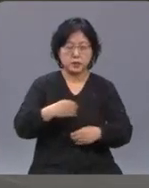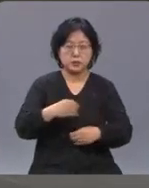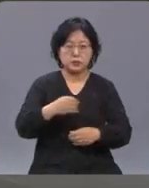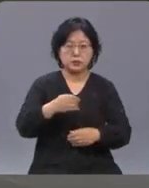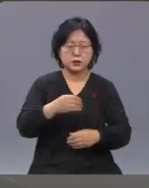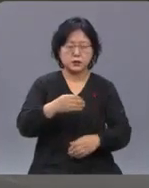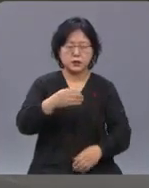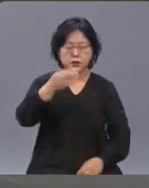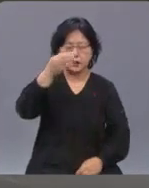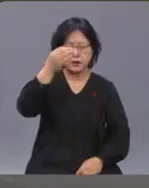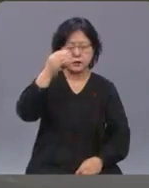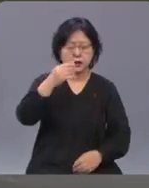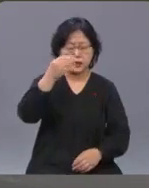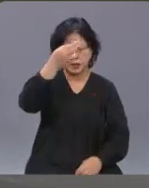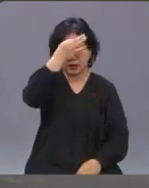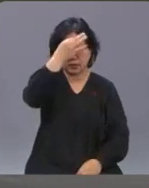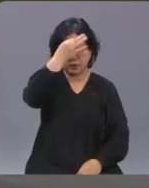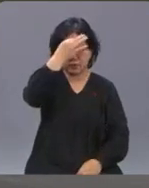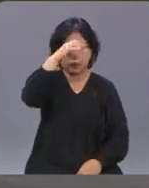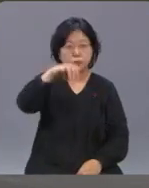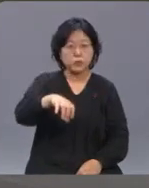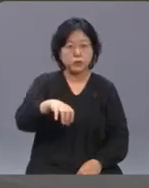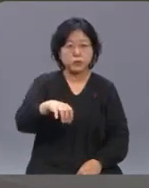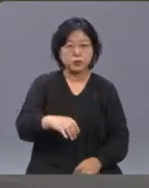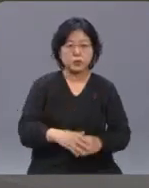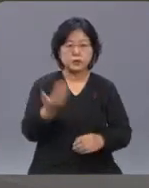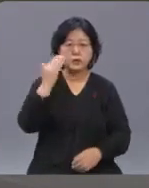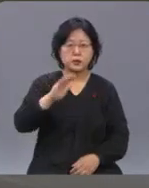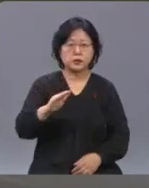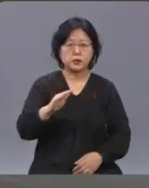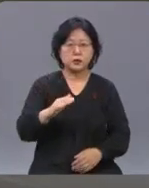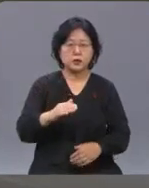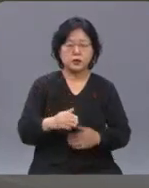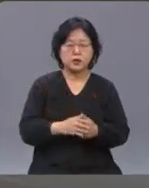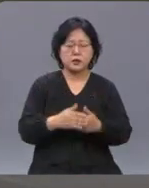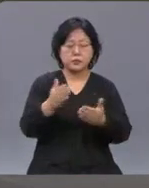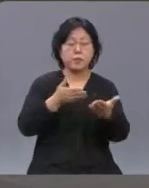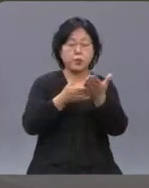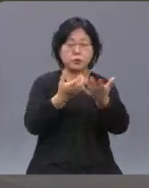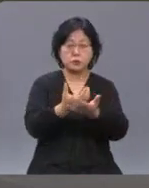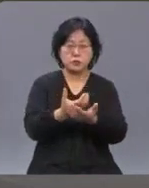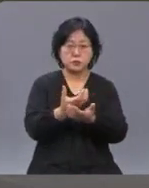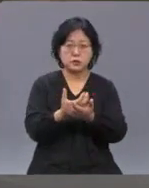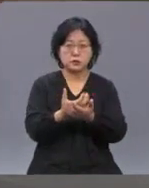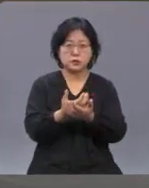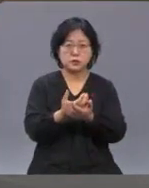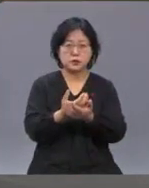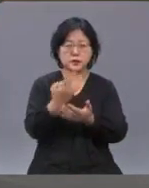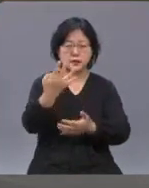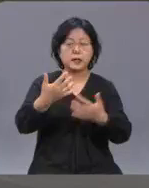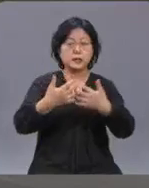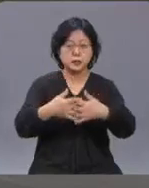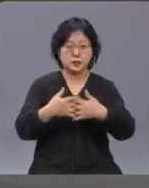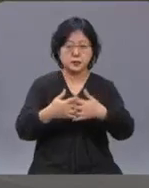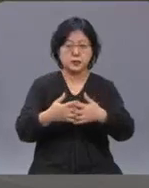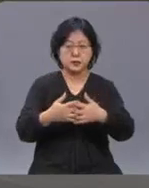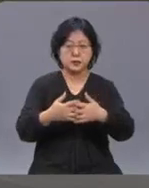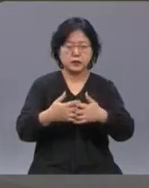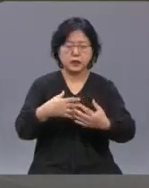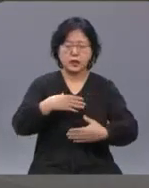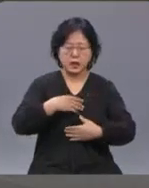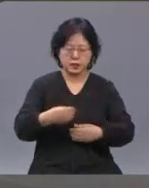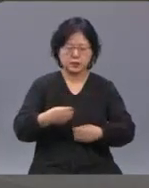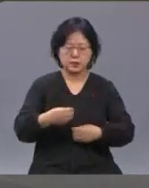전문기관인 한국 원자력 안전기술원은 최근 원한이 제출한 보고서에서 한빛 4호기가 원전